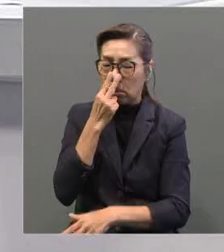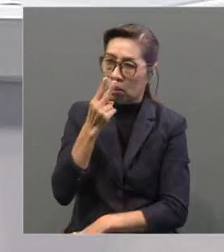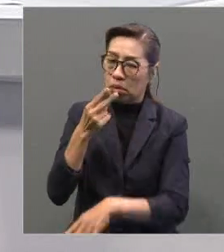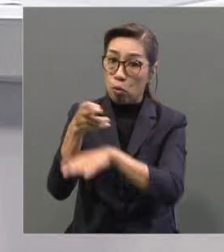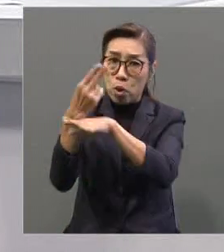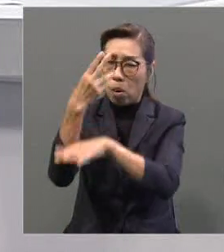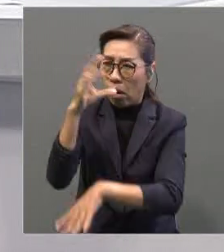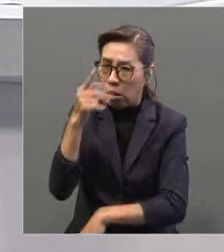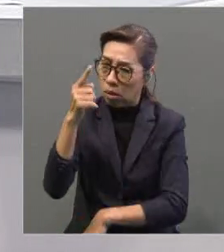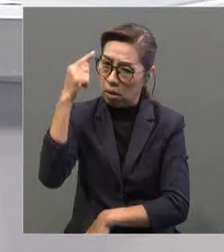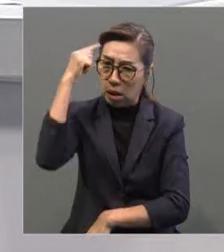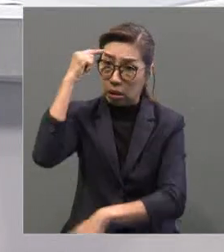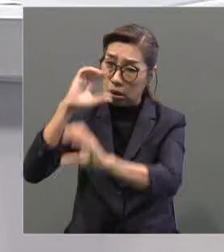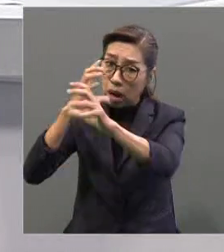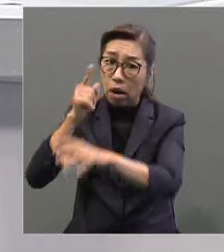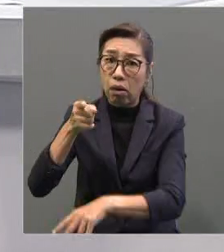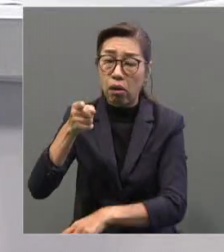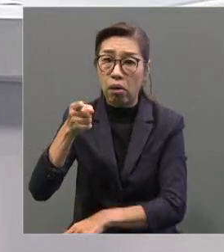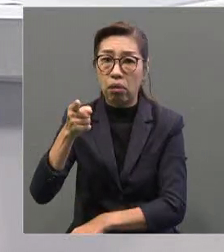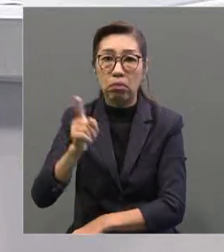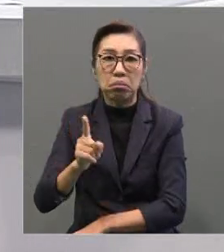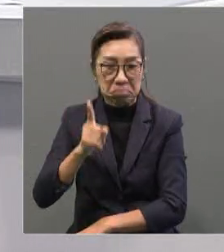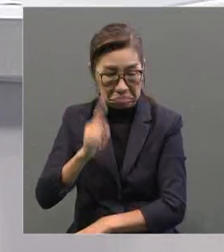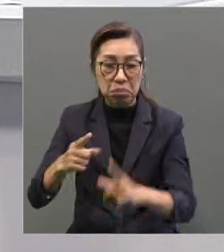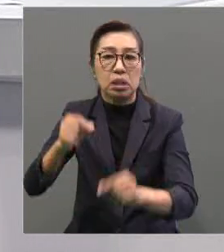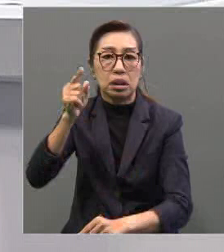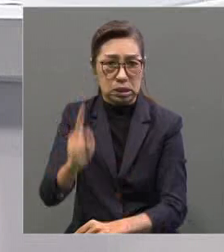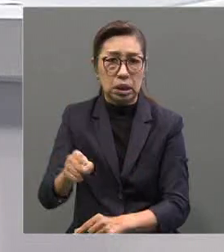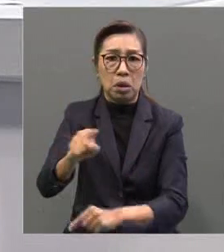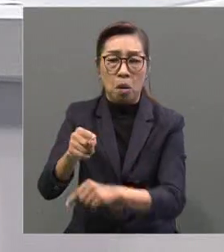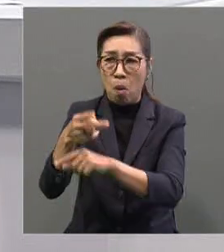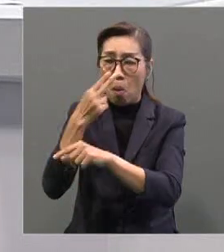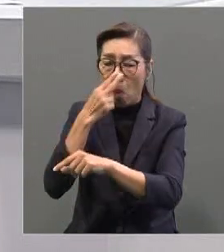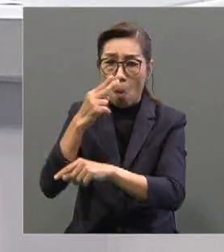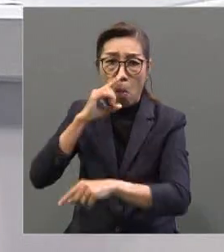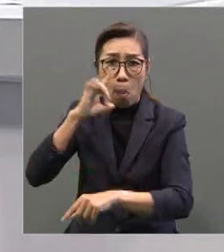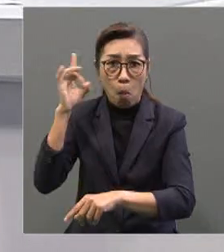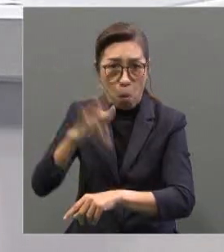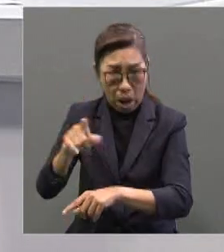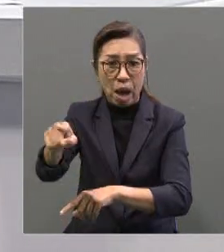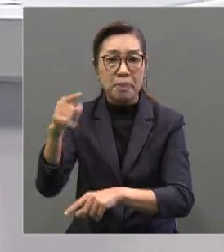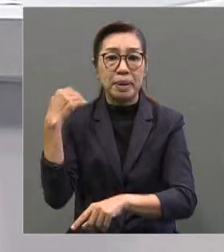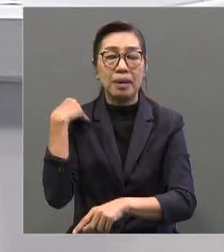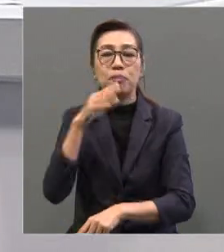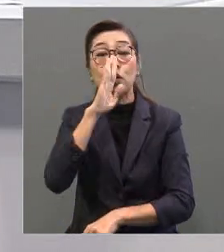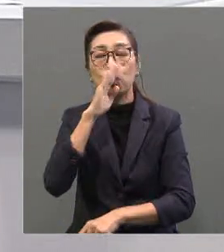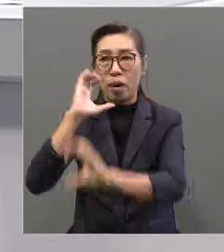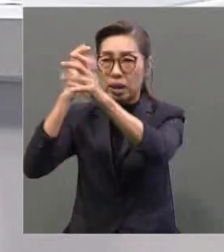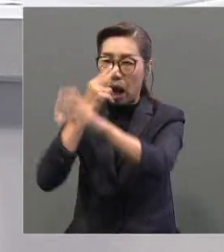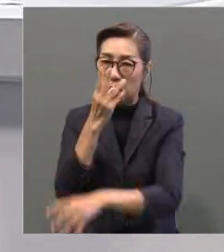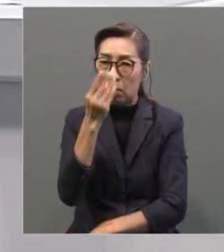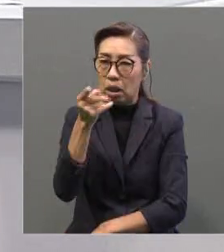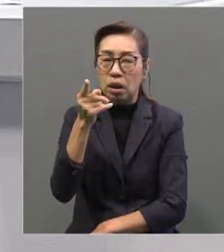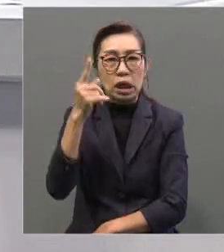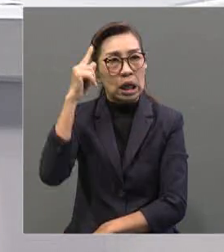ช่เป็นเหมือนหนังเลยค่ะ มันคือเหตุการณ์อะไรที่เกิดขึ้นแล้วมันภาพที่มีความรุนแรงค่อนข้างที่จะมากทีเดียว คือถ้าเป็นหนังเนี่ยเราจะนึกถึงเหตุ